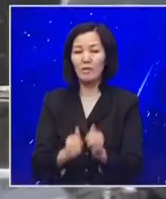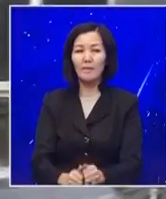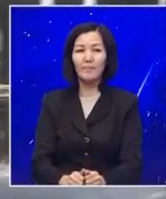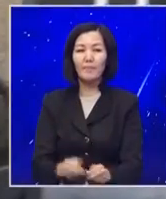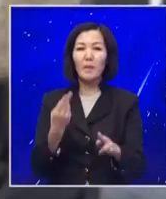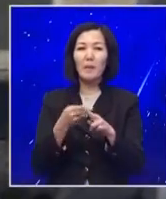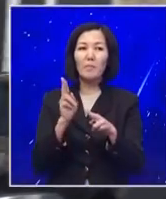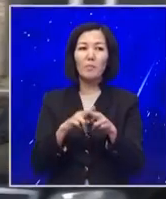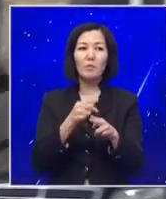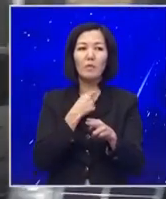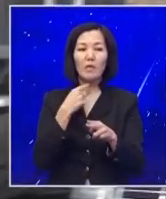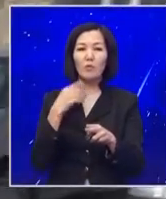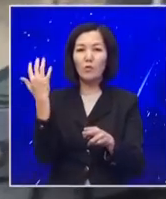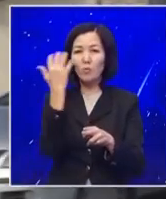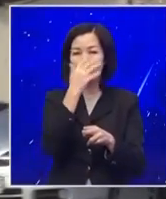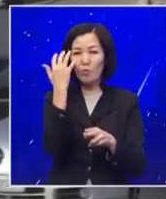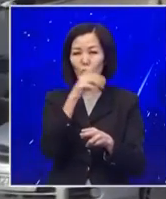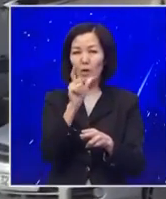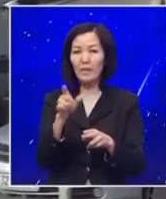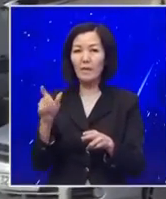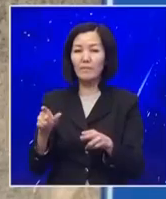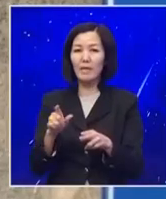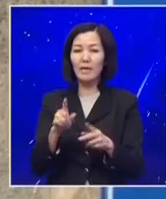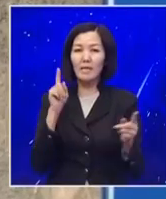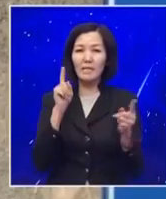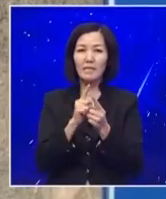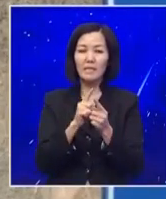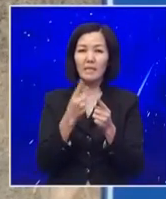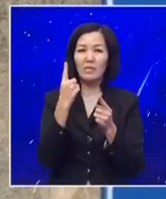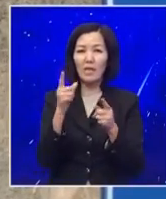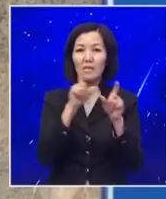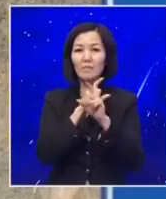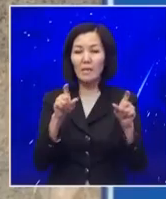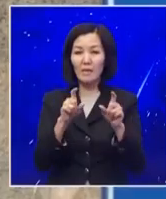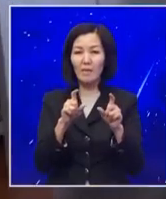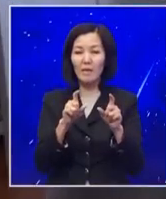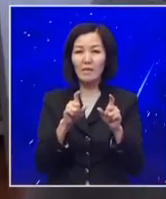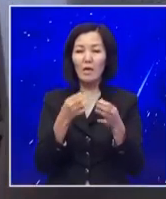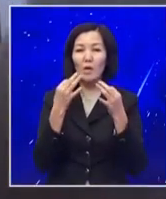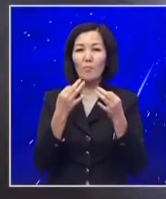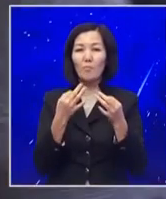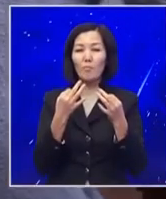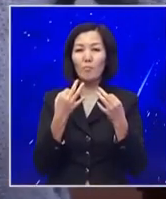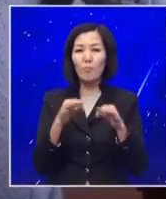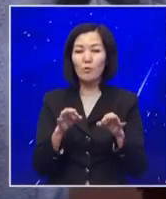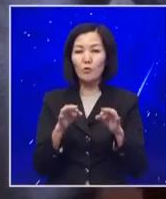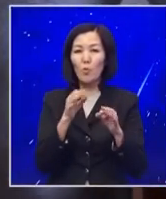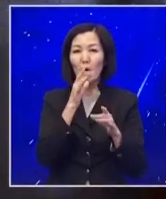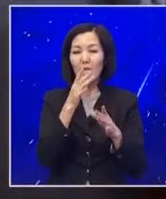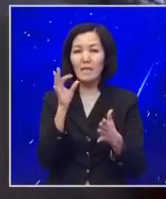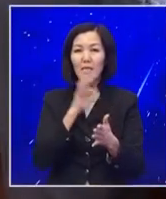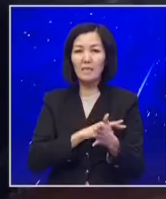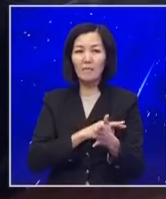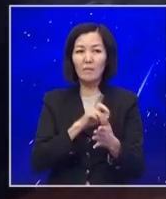Бұл Талдықорғандағы көру қабілеті бұзылған жандар бас қосатын жалғыз мекеме. Олар мұнда бос уақыттарын тиімді өткізеді.